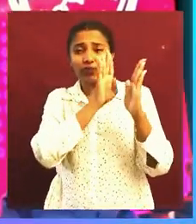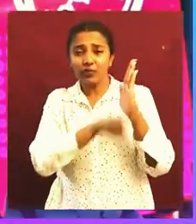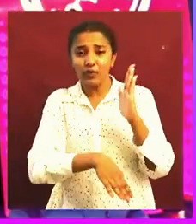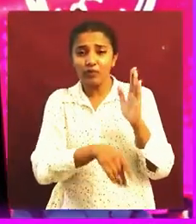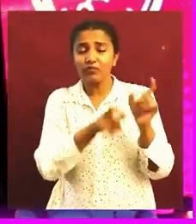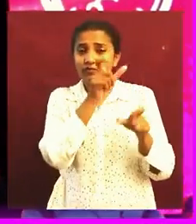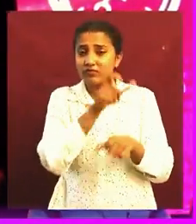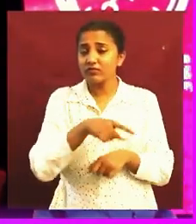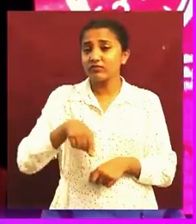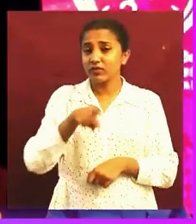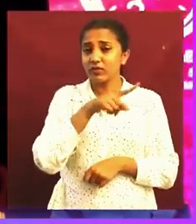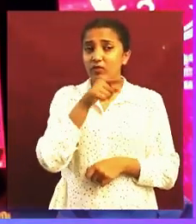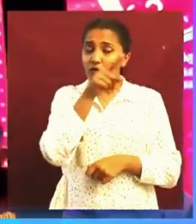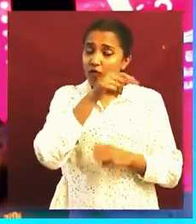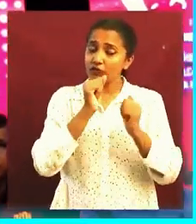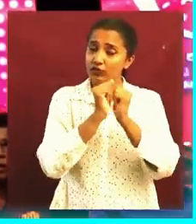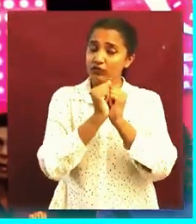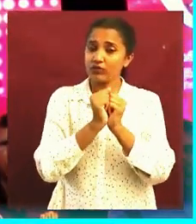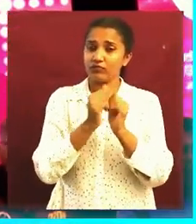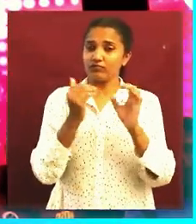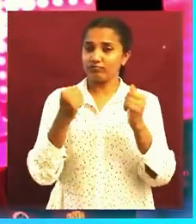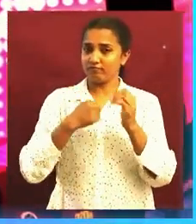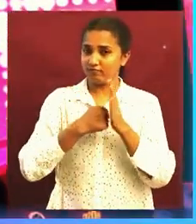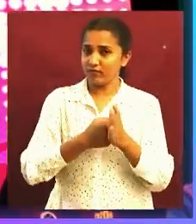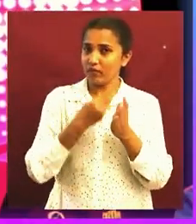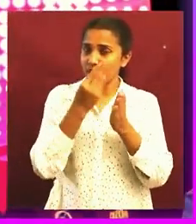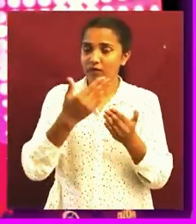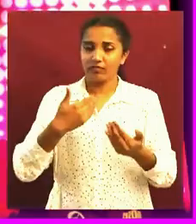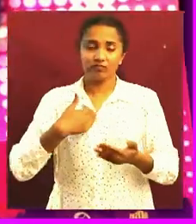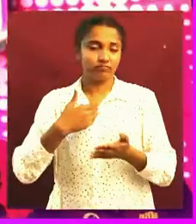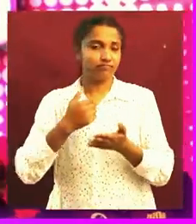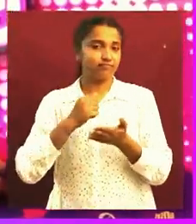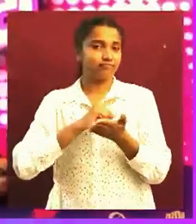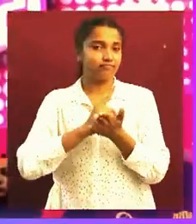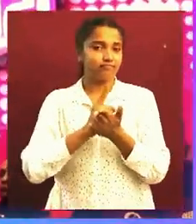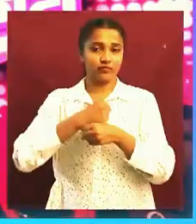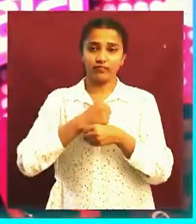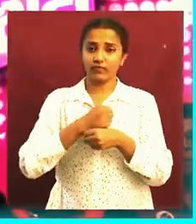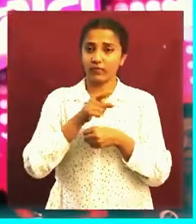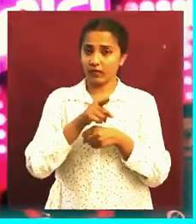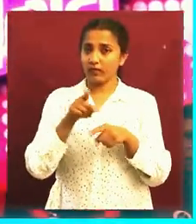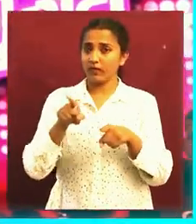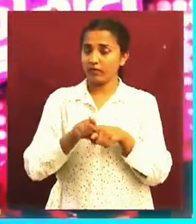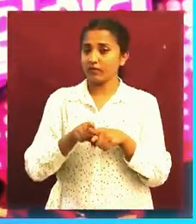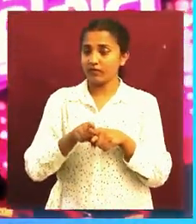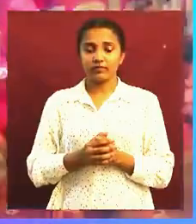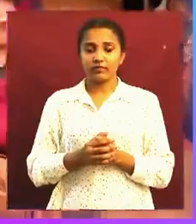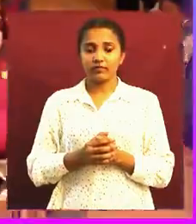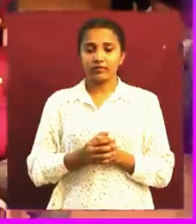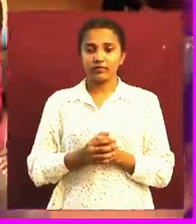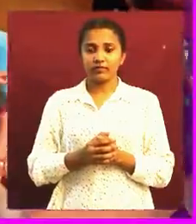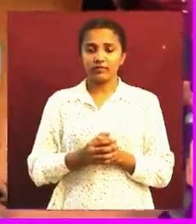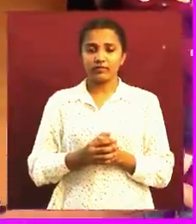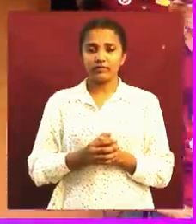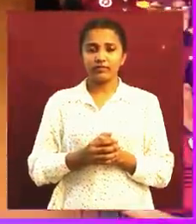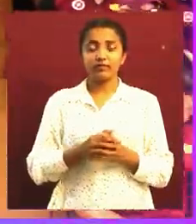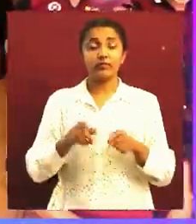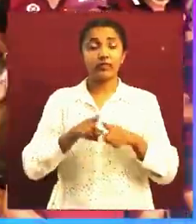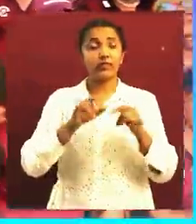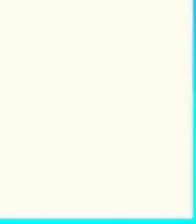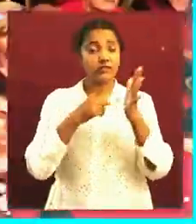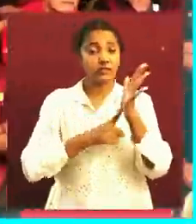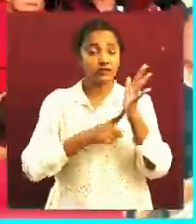කියන්නේ ඔබගේ වෘත්තියට ගරුත්වය දෙන්නේ ජාතික ජන බලවේගයේ ආණ්ඩුවක් ඒවත් ඒගොල්ලෝ කියලා කියනවා සජිත් ප්‍රේමදාස